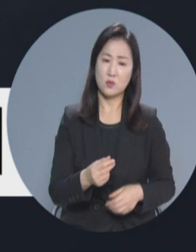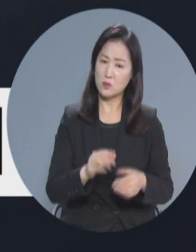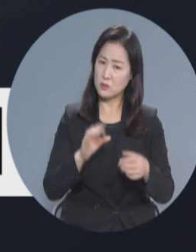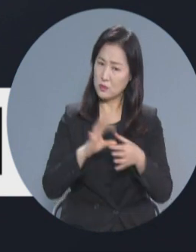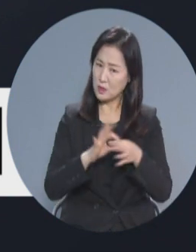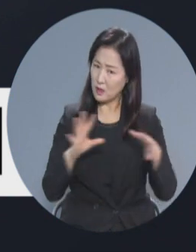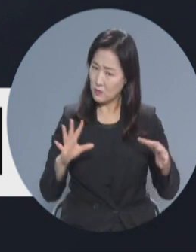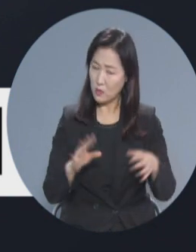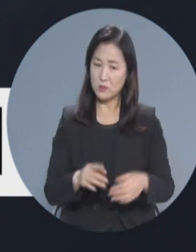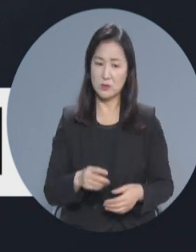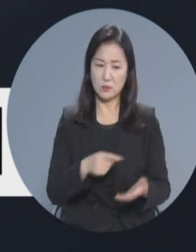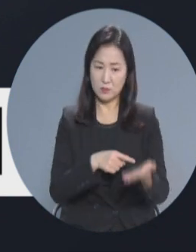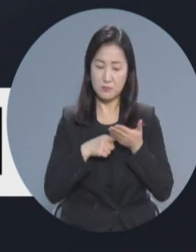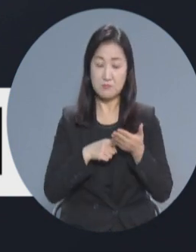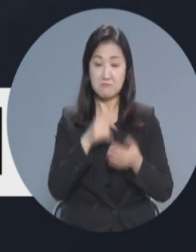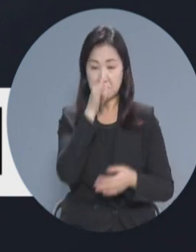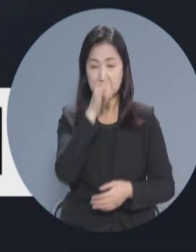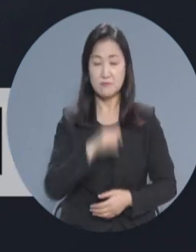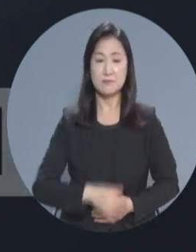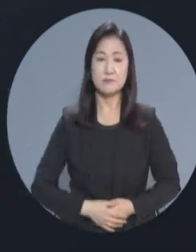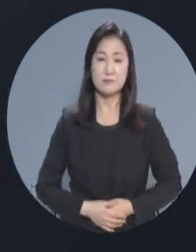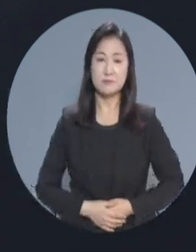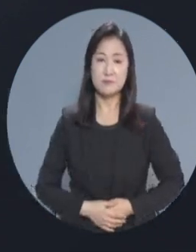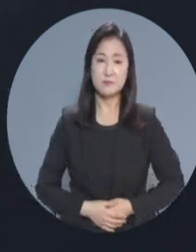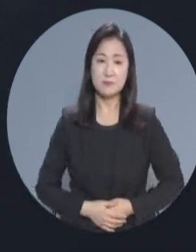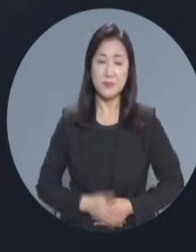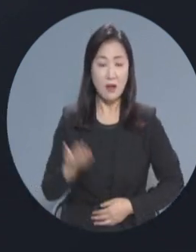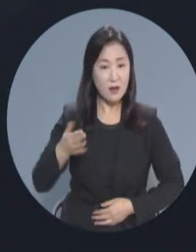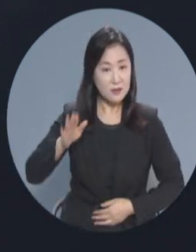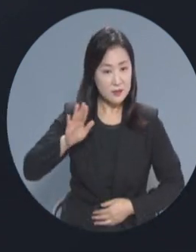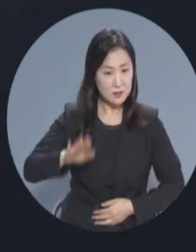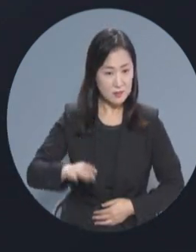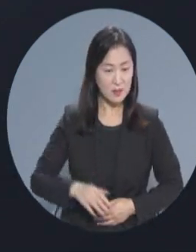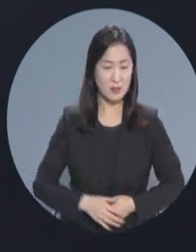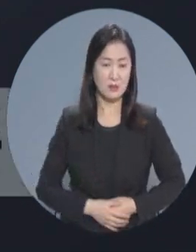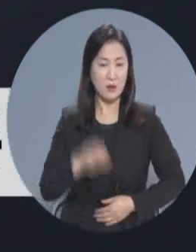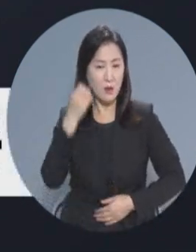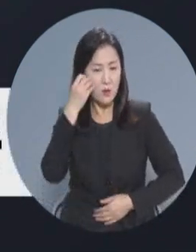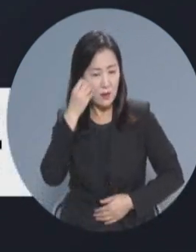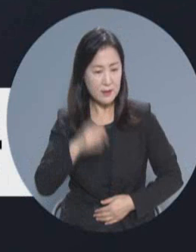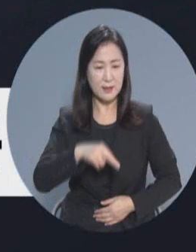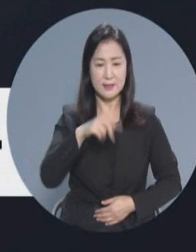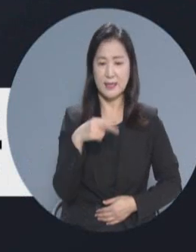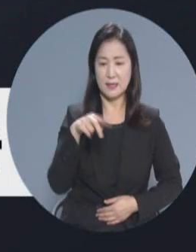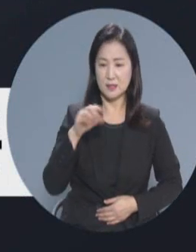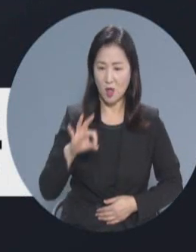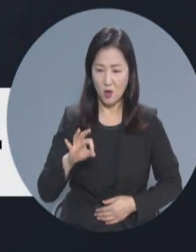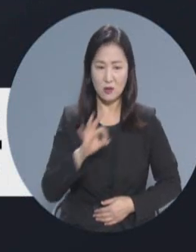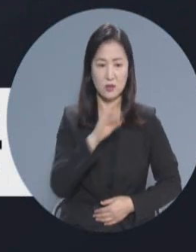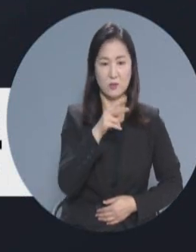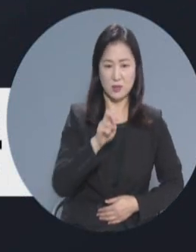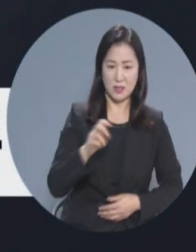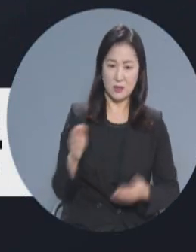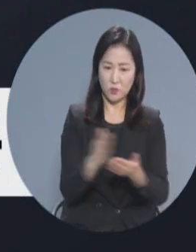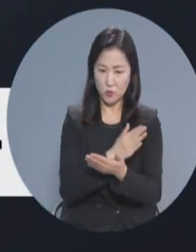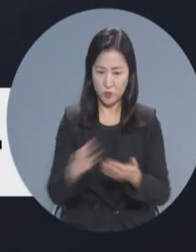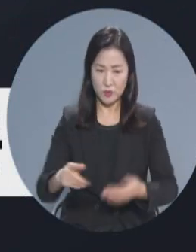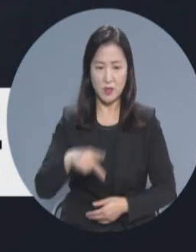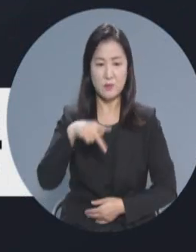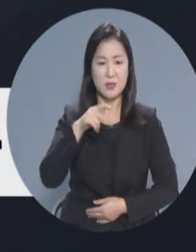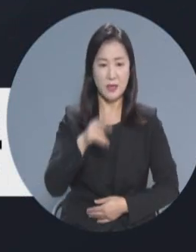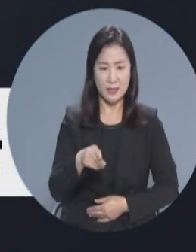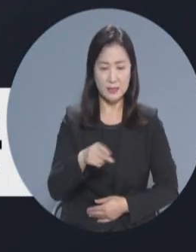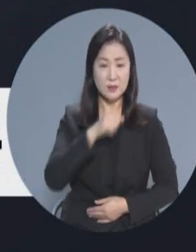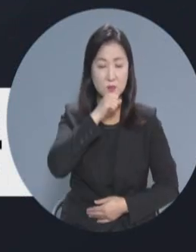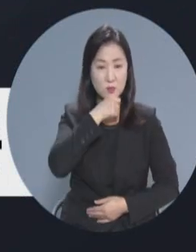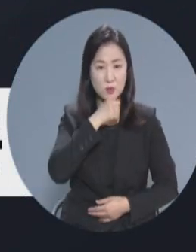오염됐다고 단정할 수 없는 겁니다. 그런데 이례적으로 산성과 염기성을 구분하는 pH 농도가 10